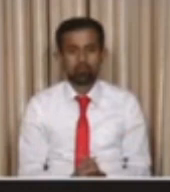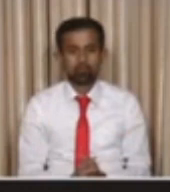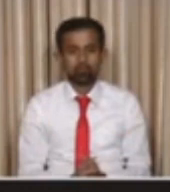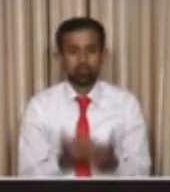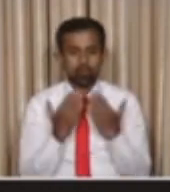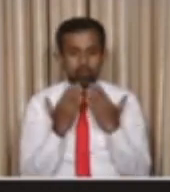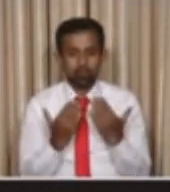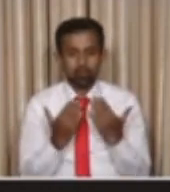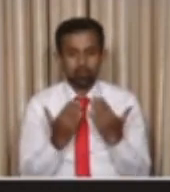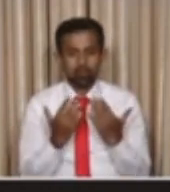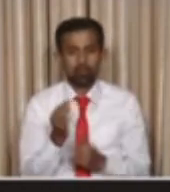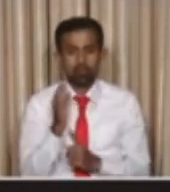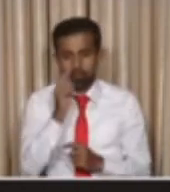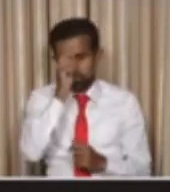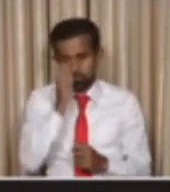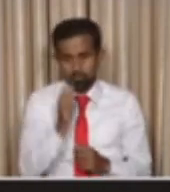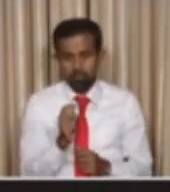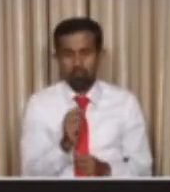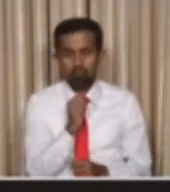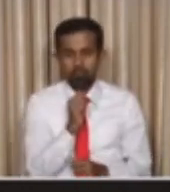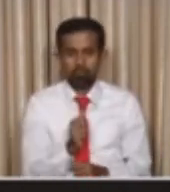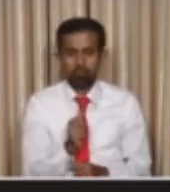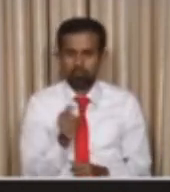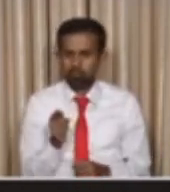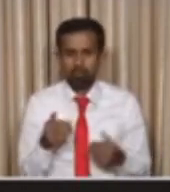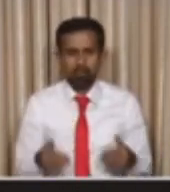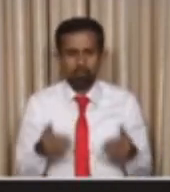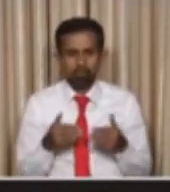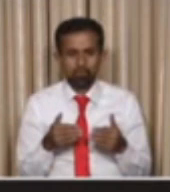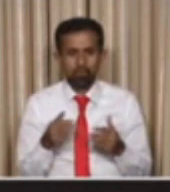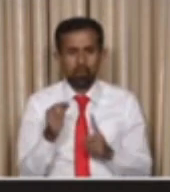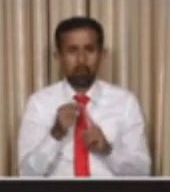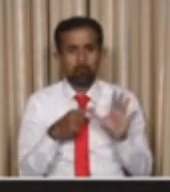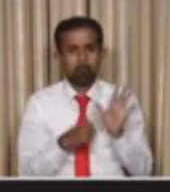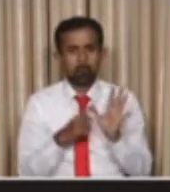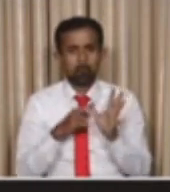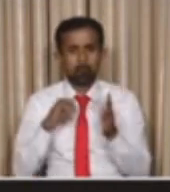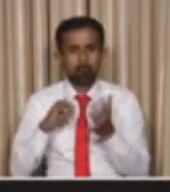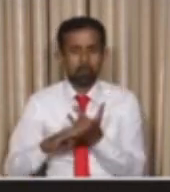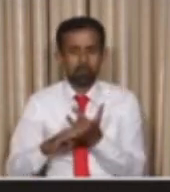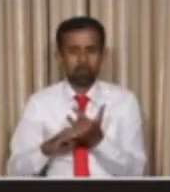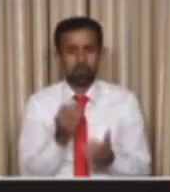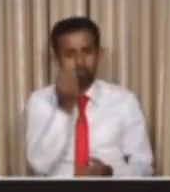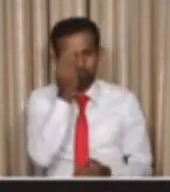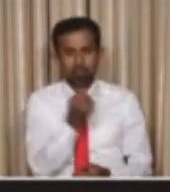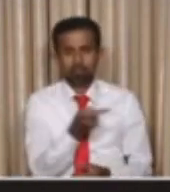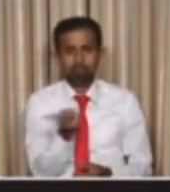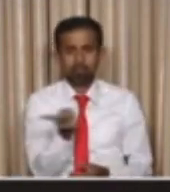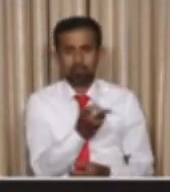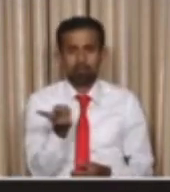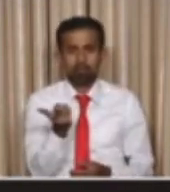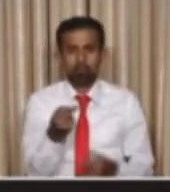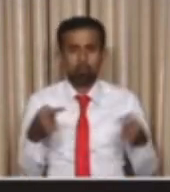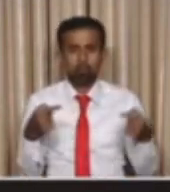Tuti sabhapathumani ඇත්තටම අද මේ පලස්තීනය ඊශ්‍රායල අතර පවතින මේ යුද